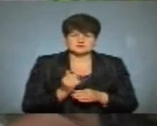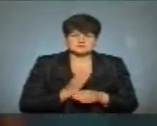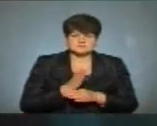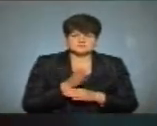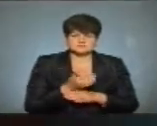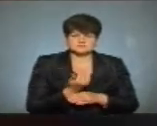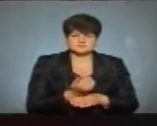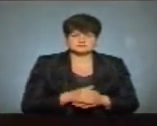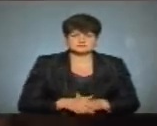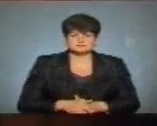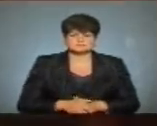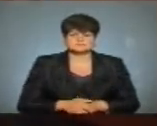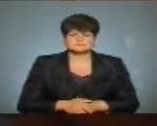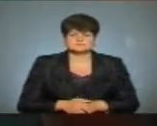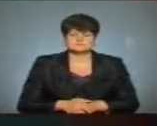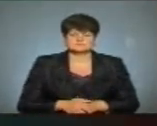неї.